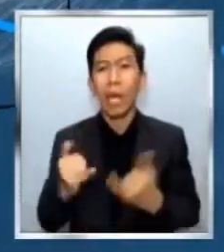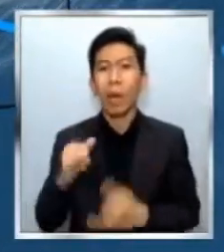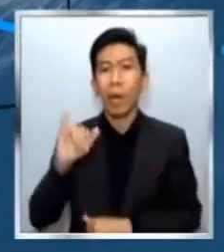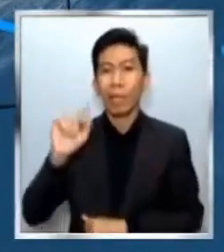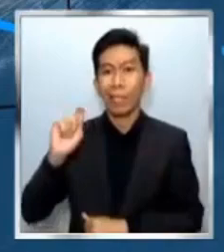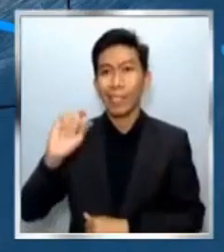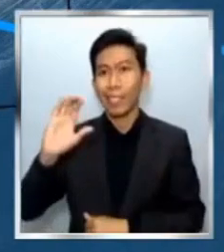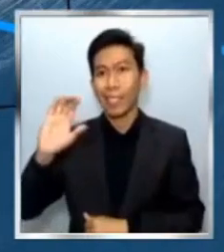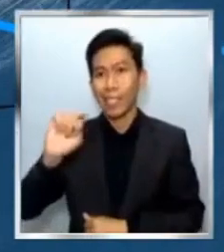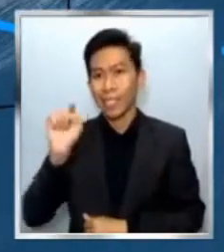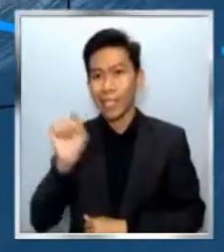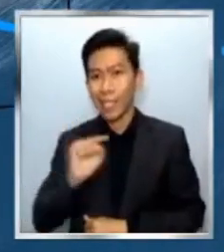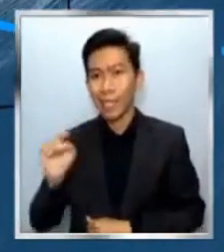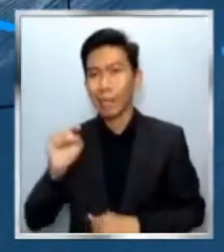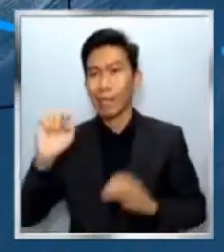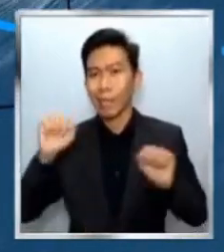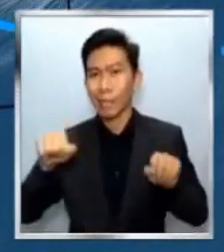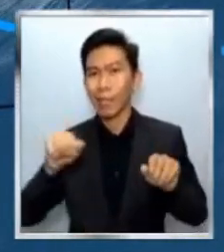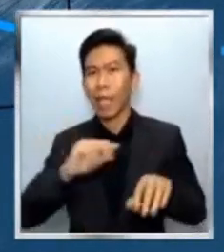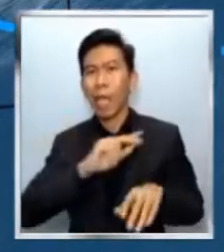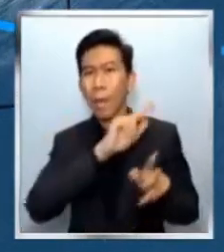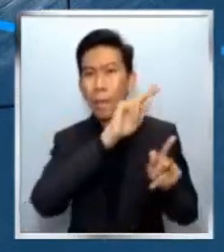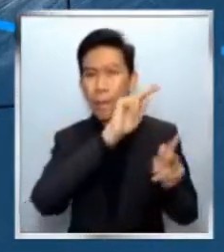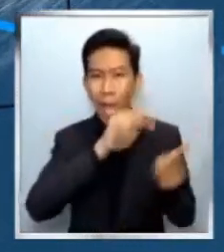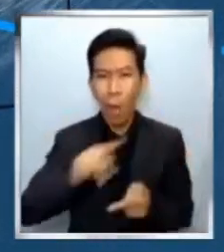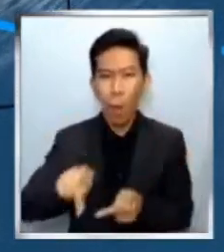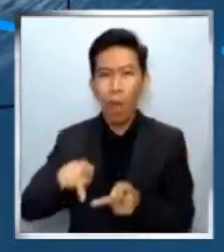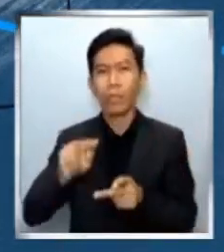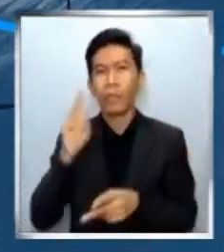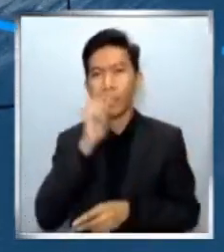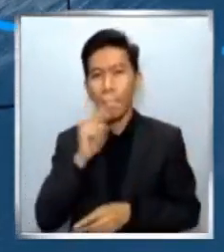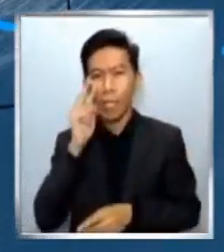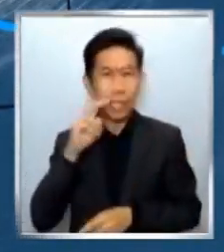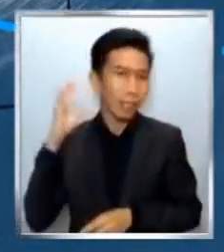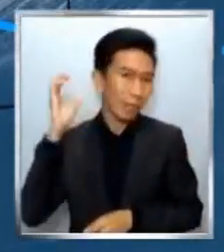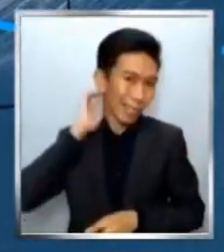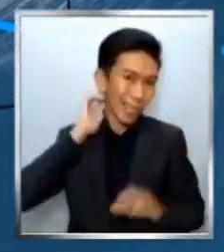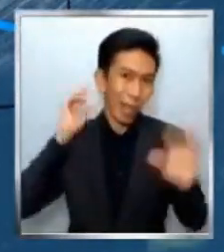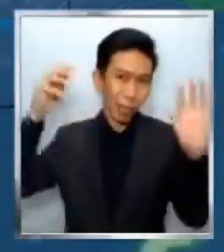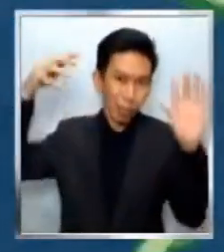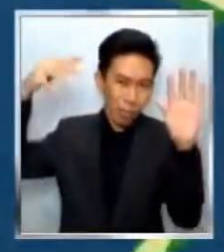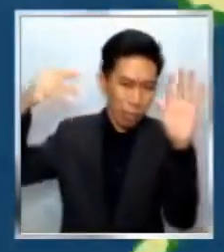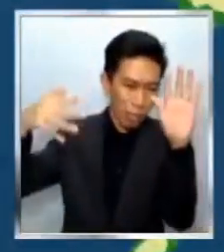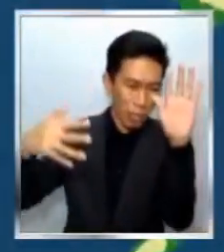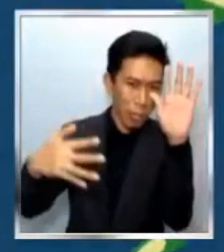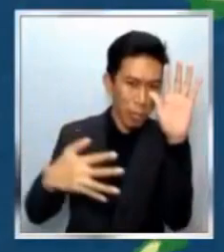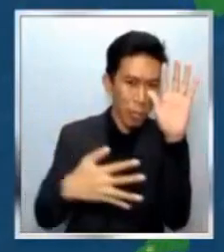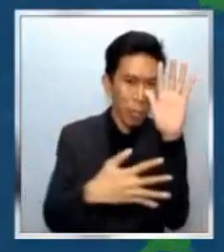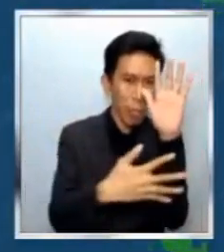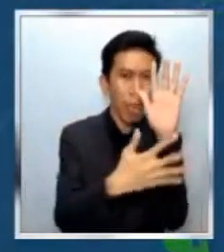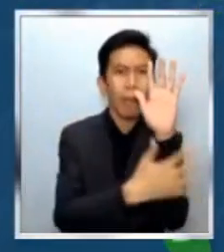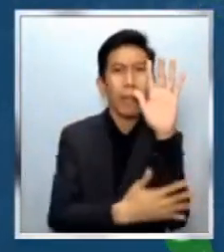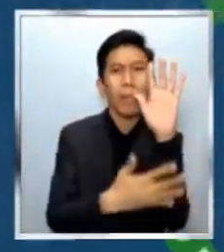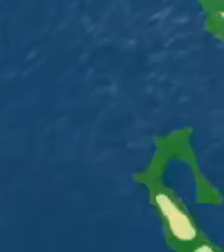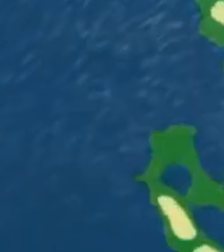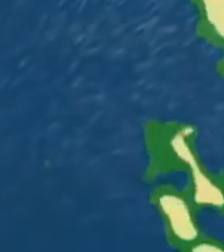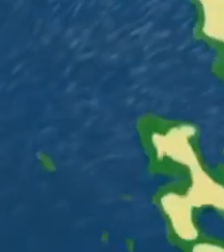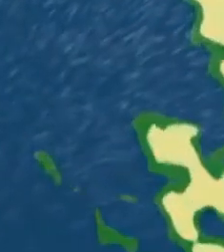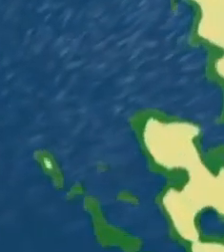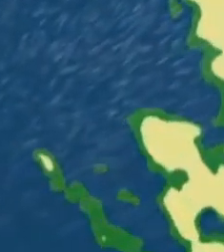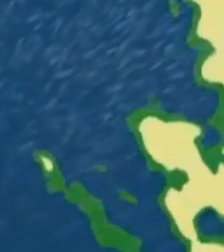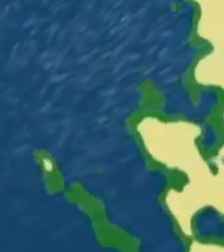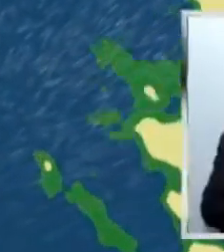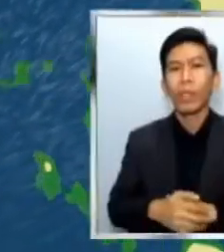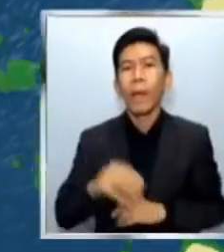malaking bahagi ng Palawan, Visayas at Mindanao bukas. Sa rainfall forecast ng Metro Weather buong araw raw ay